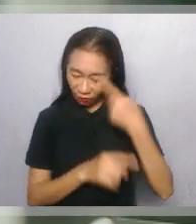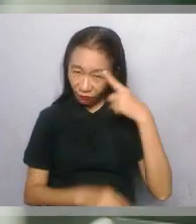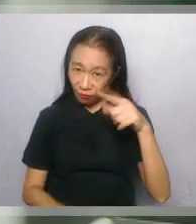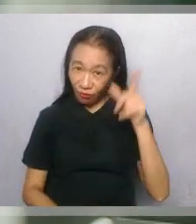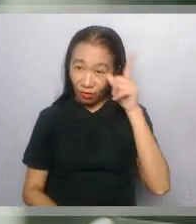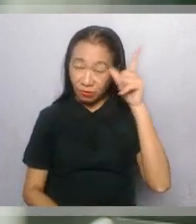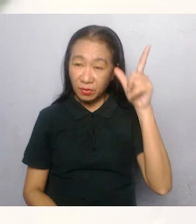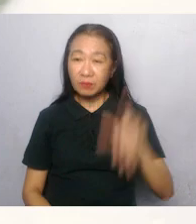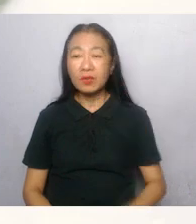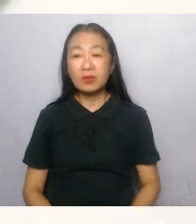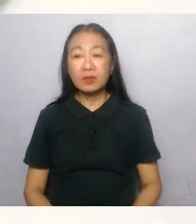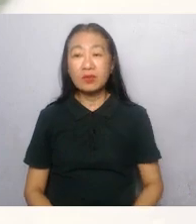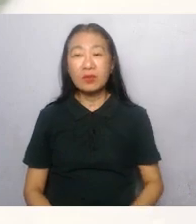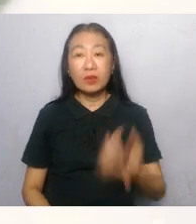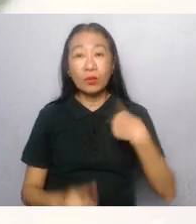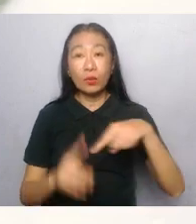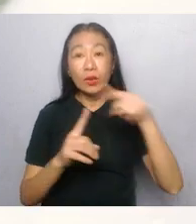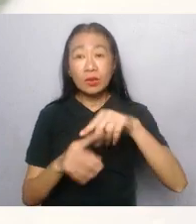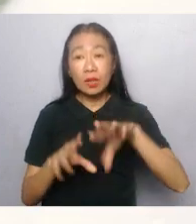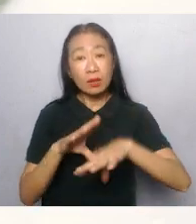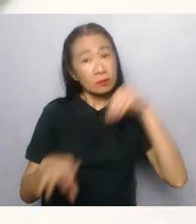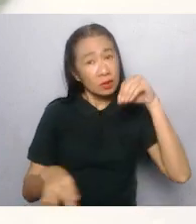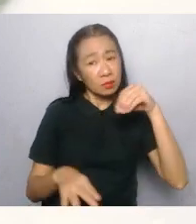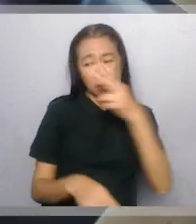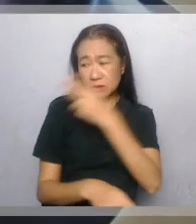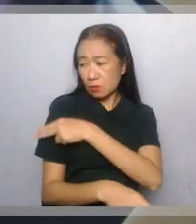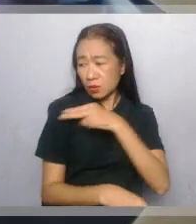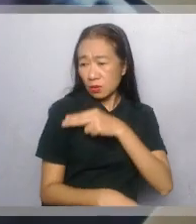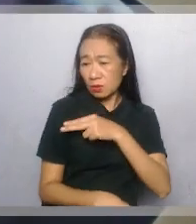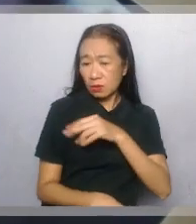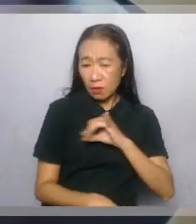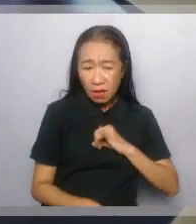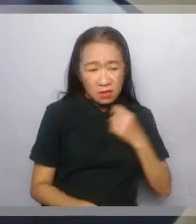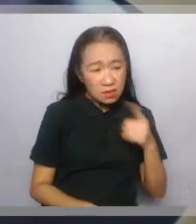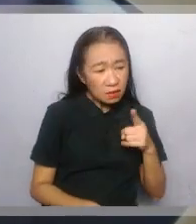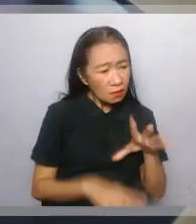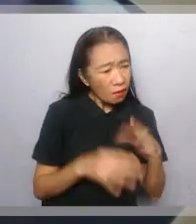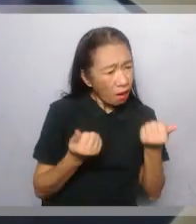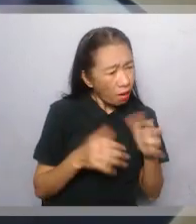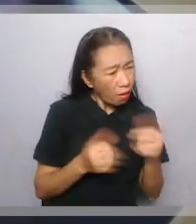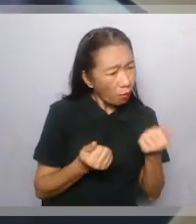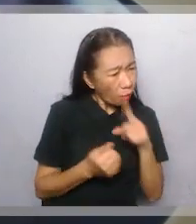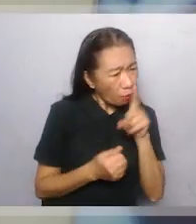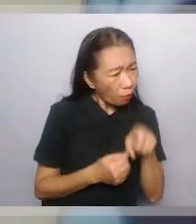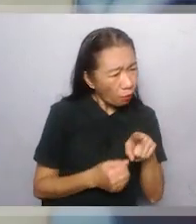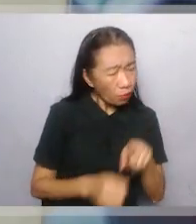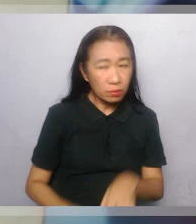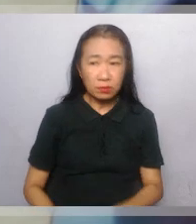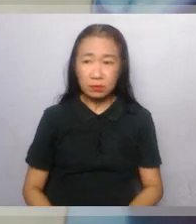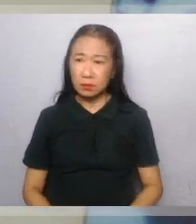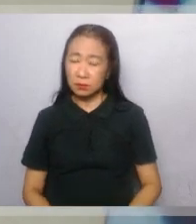sa kanya. Nung lalabas na kami ng hospital, sabi ko, paano?